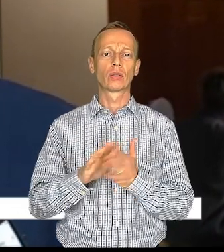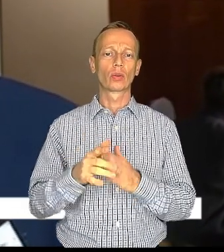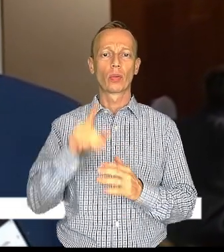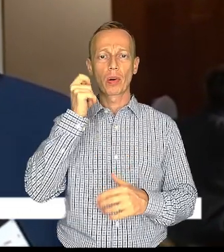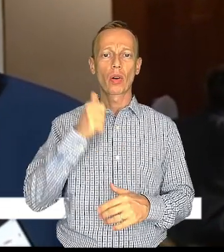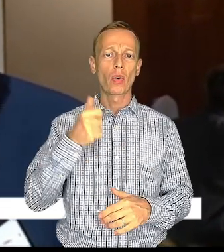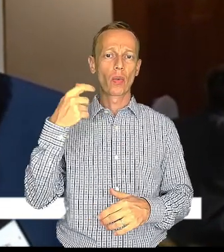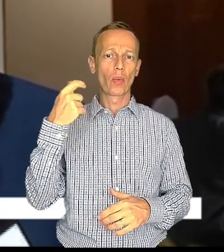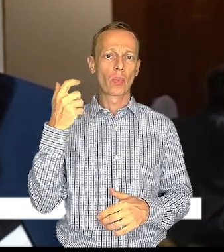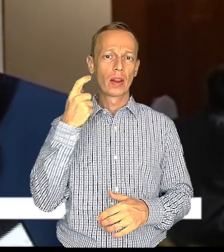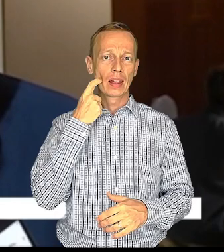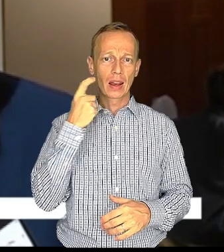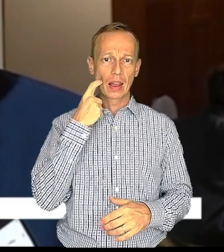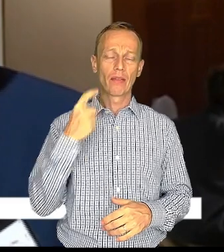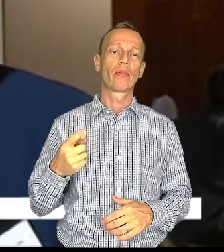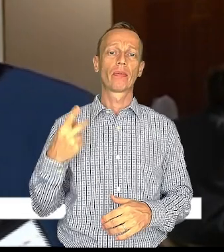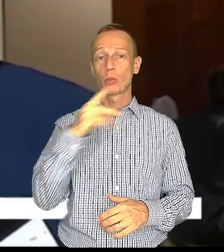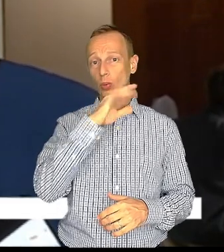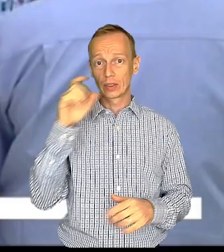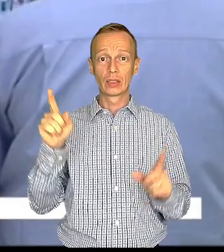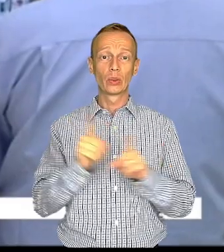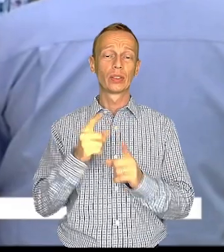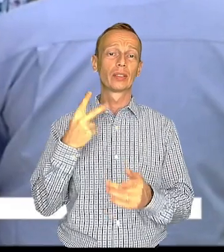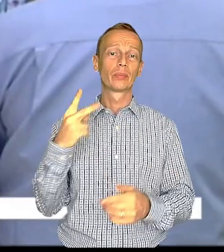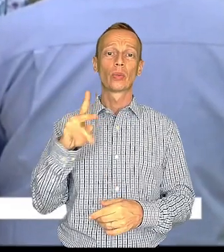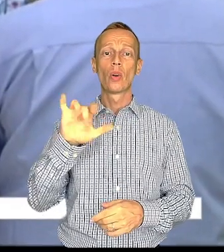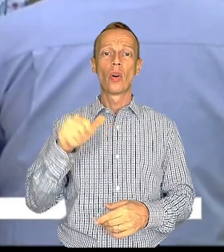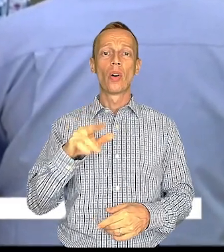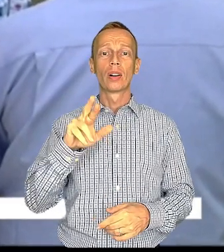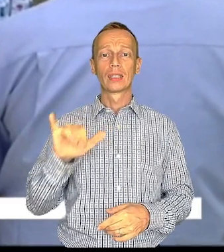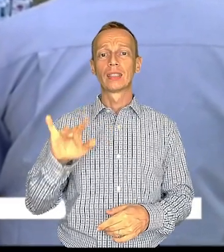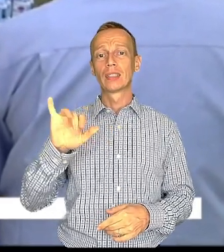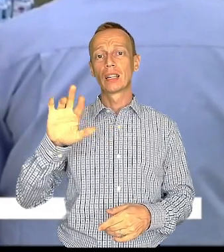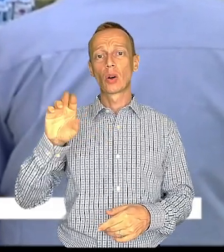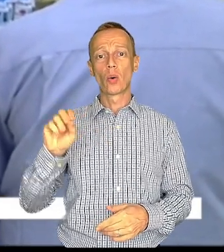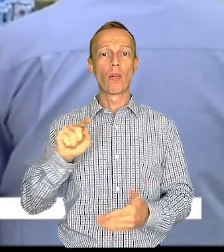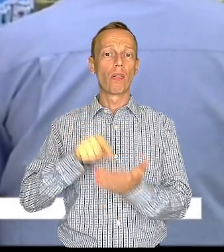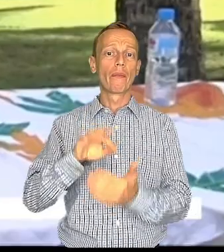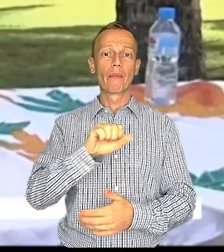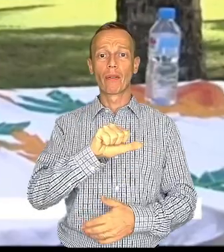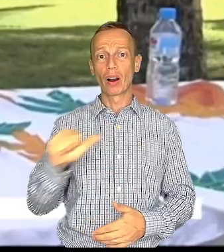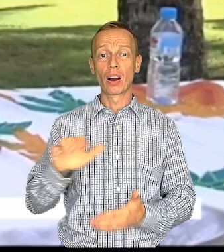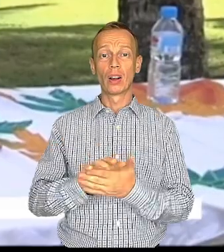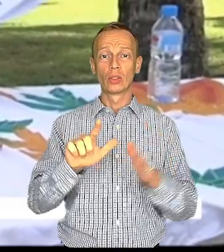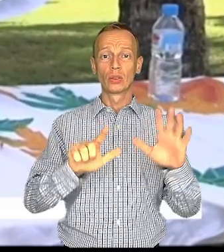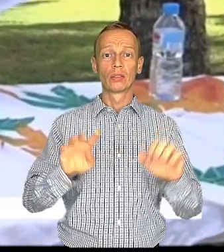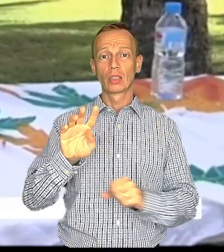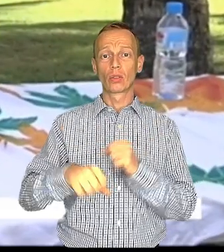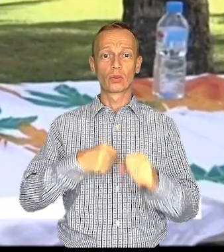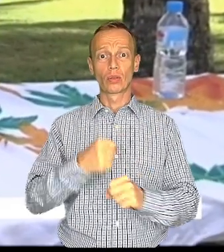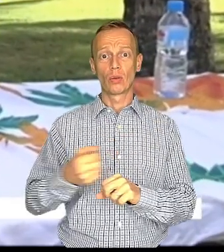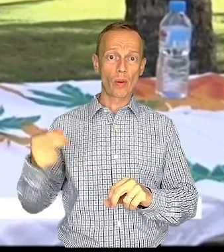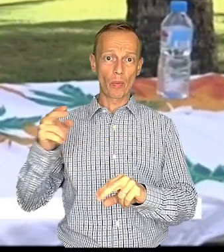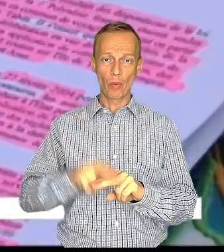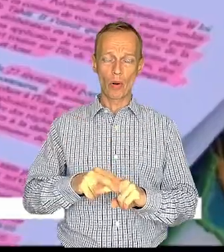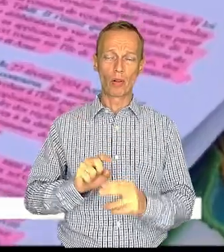président aussi de l'Association des parents d'élèves du collège Henri Giraud de FAA, est décédé à l'âge de 74 ans. Son